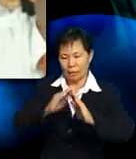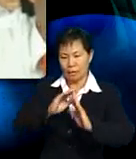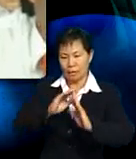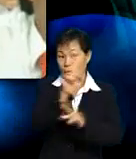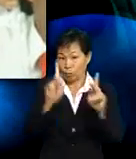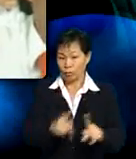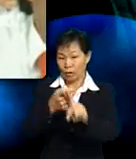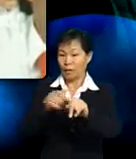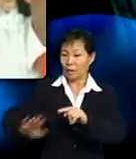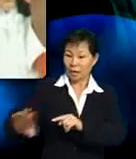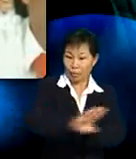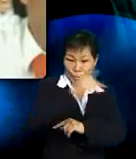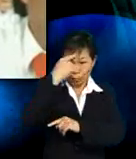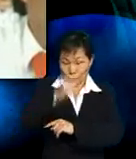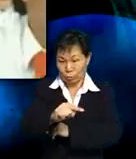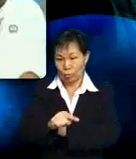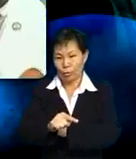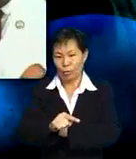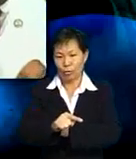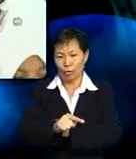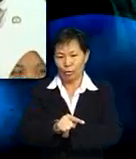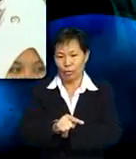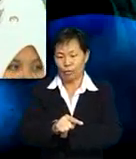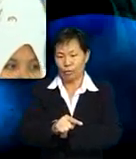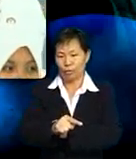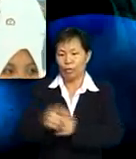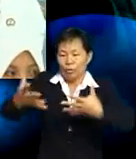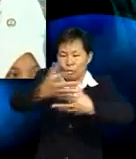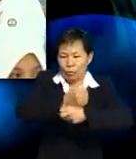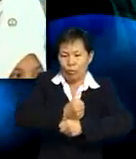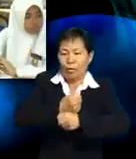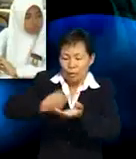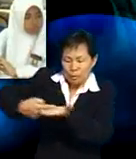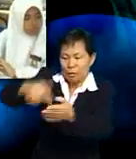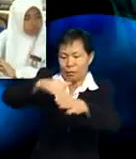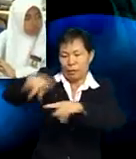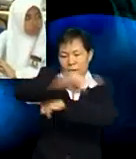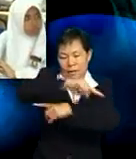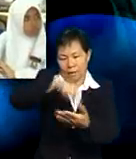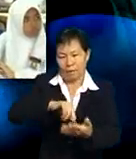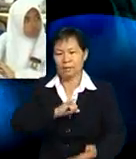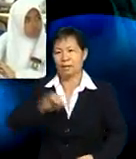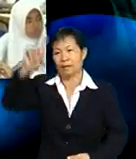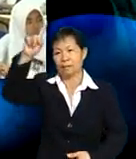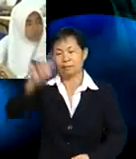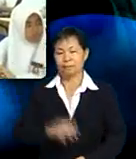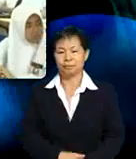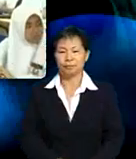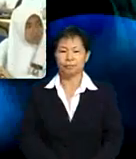salah seorang daripada kamu untuk membuat rumusan tentang hasil perbincangan kita pada hari ini. Saya, cikgu. Sila, Kak Arifa.